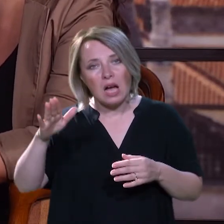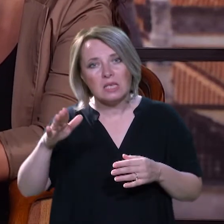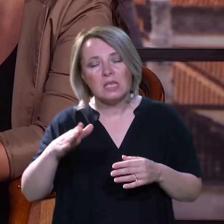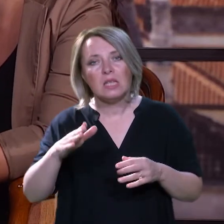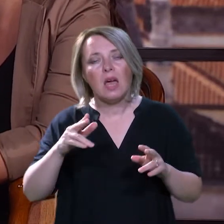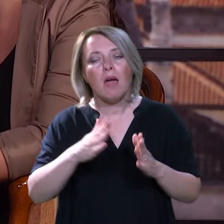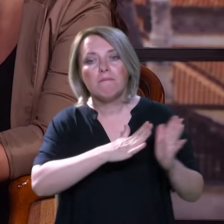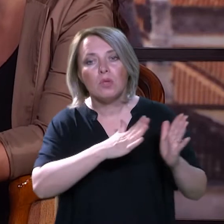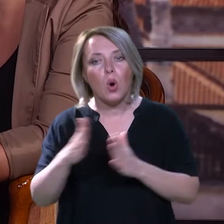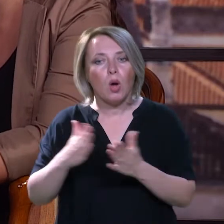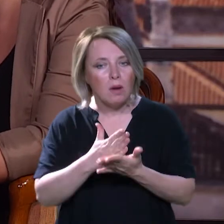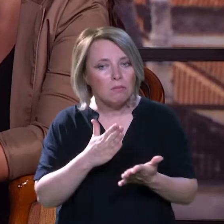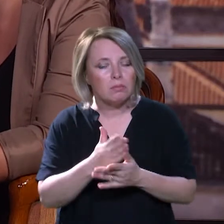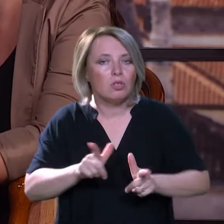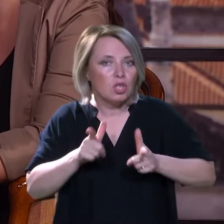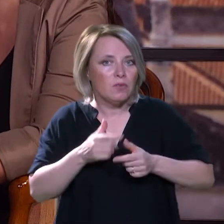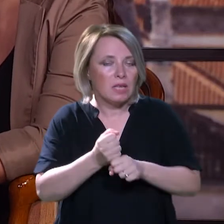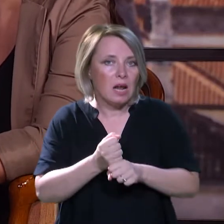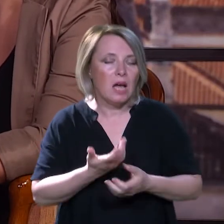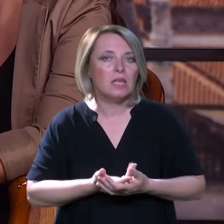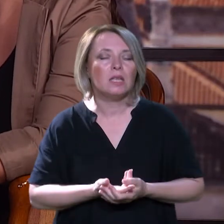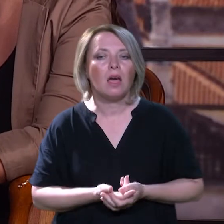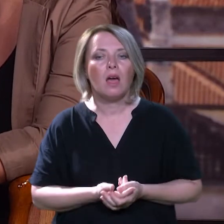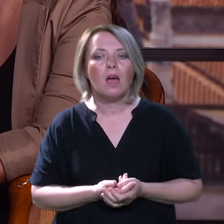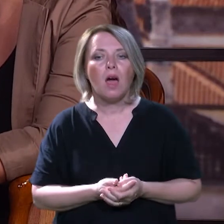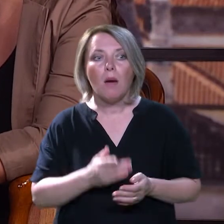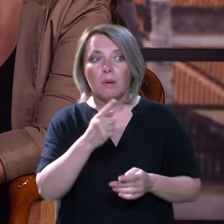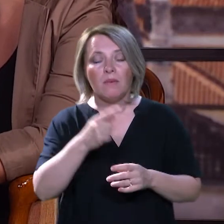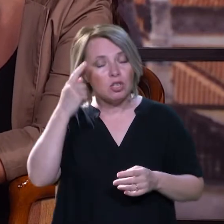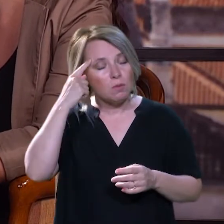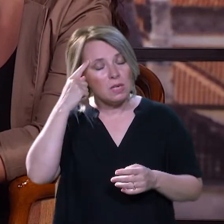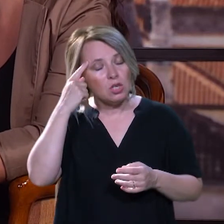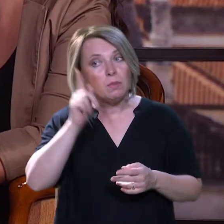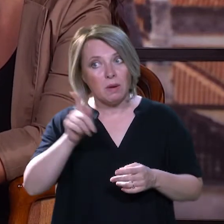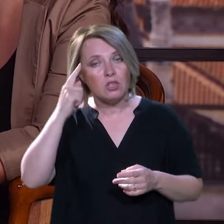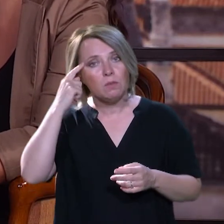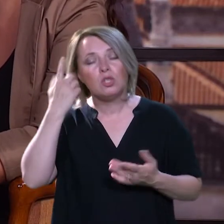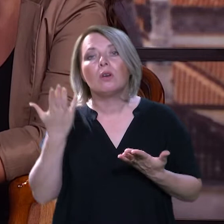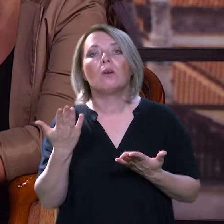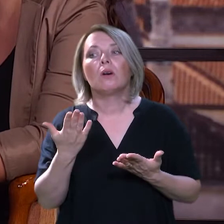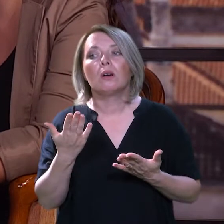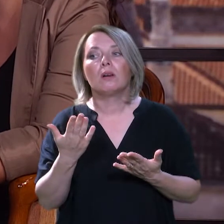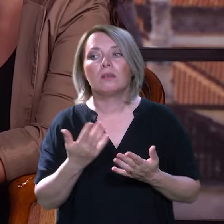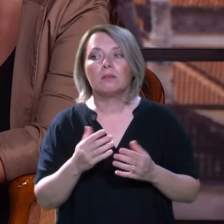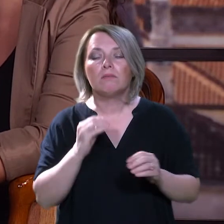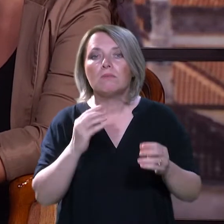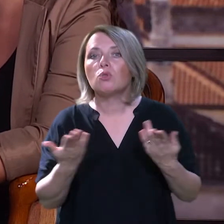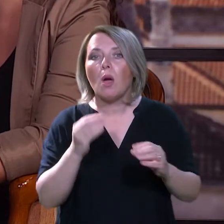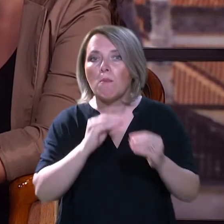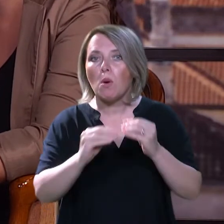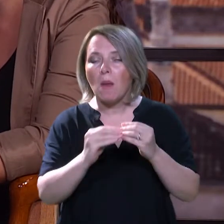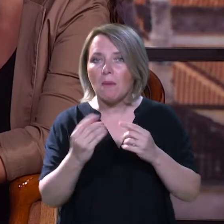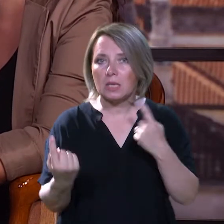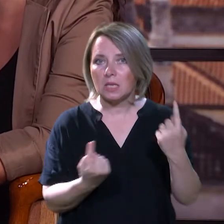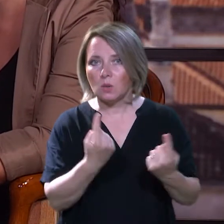normalno i funkcionirati i raditi i živjeti. Po vašem mišljenju, s kojim, pa ne možemo reći možda baš problem,